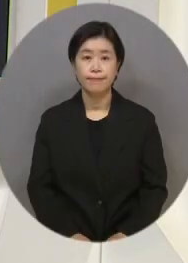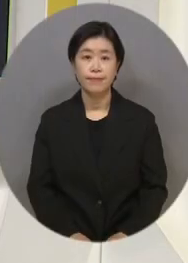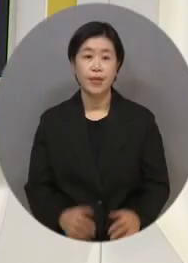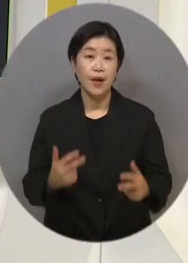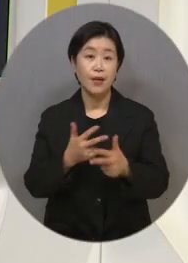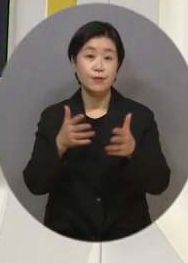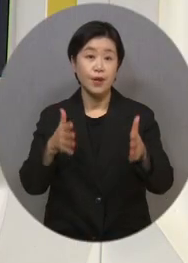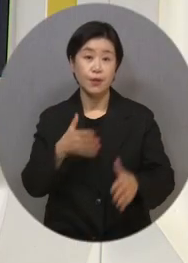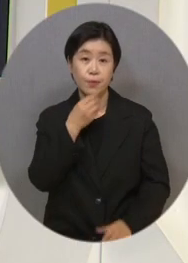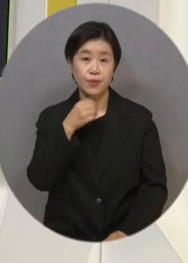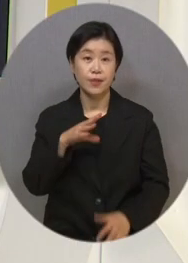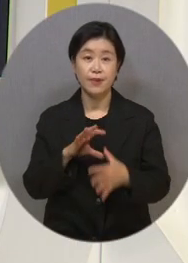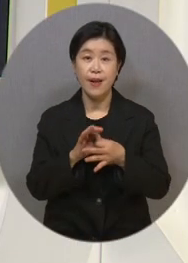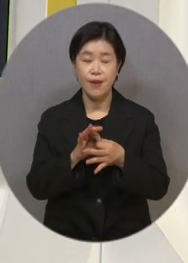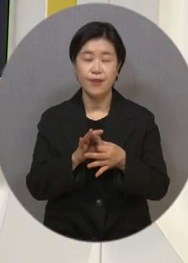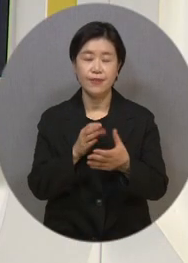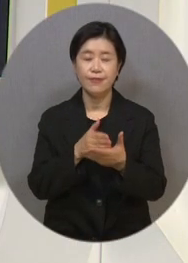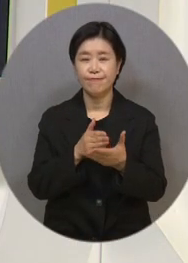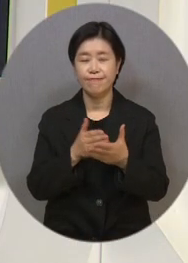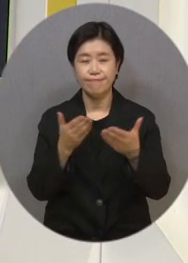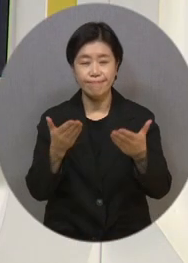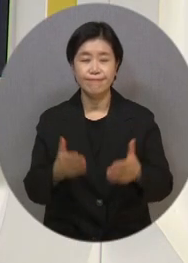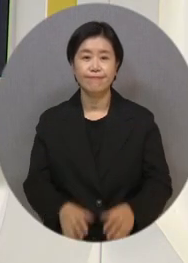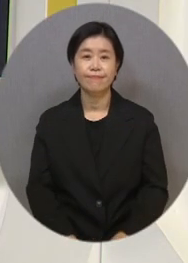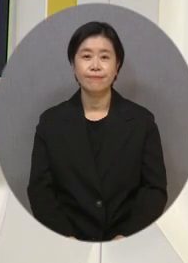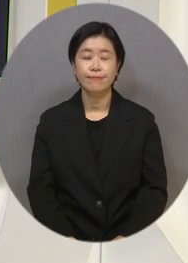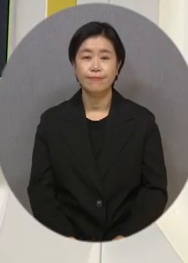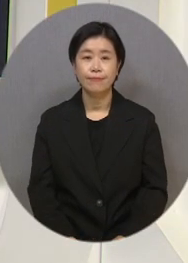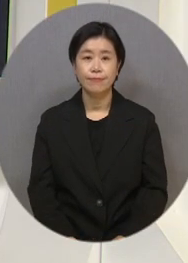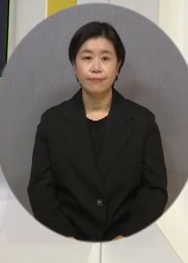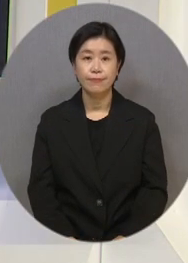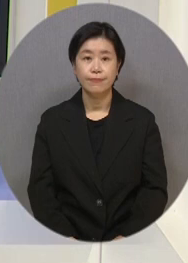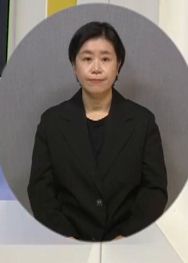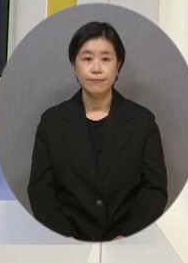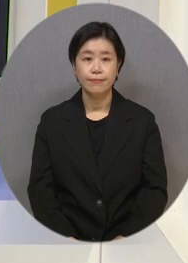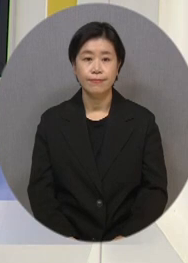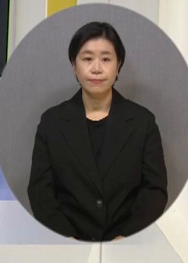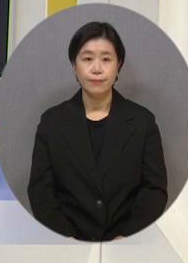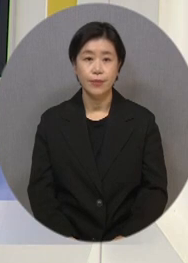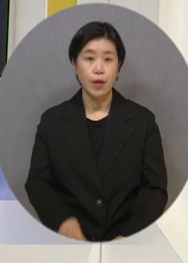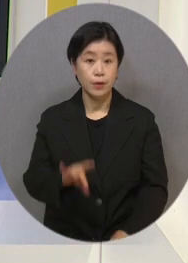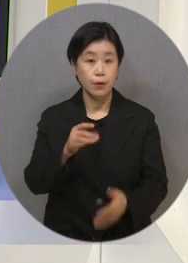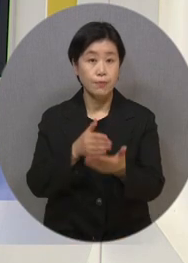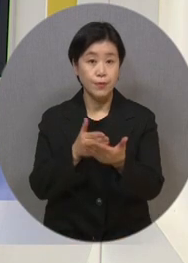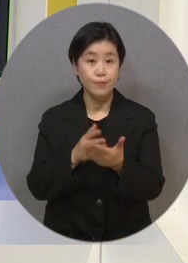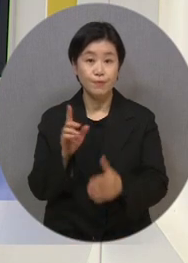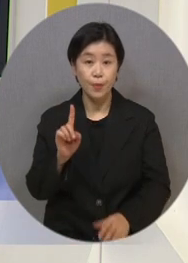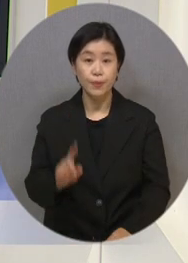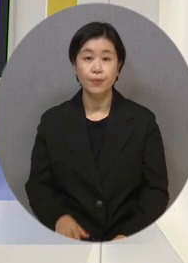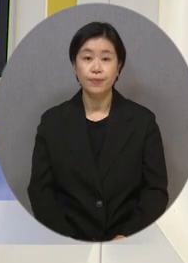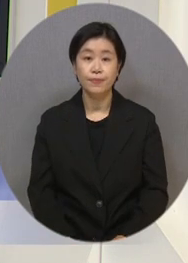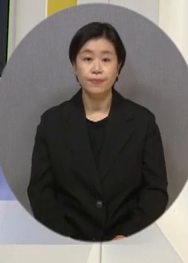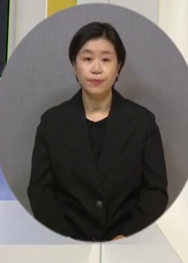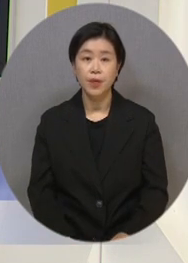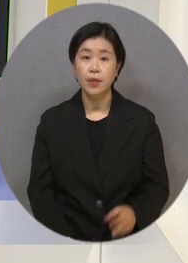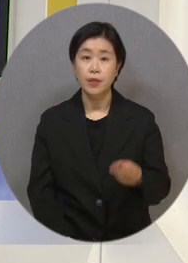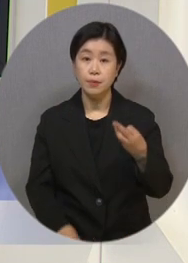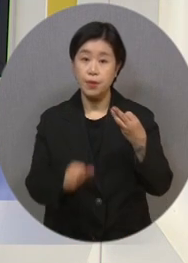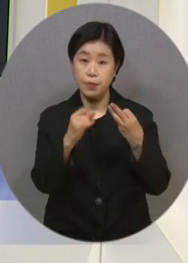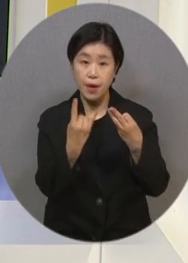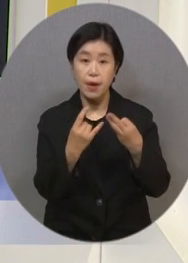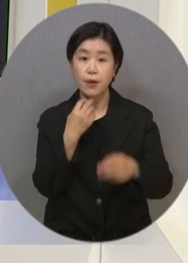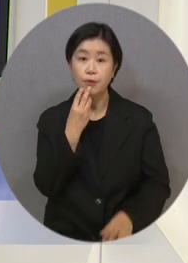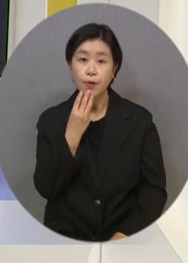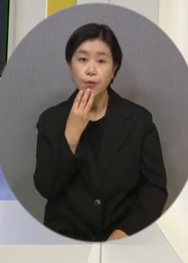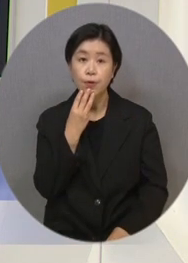한주간에 복직의 소식을 장애인 신문과 함께 만나봅니다 오늘 장애인 신문 면에서는 제 13회